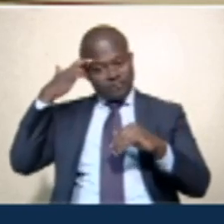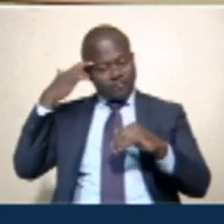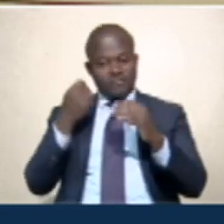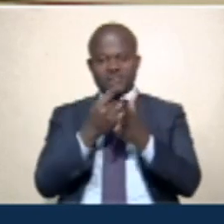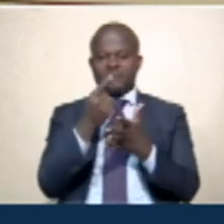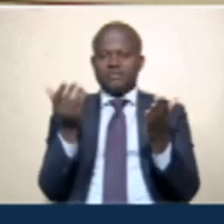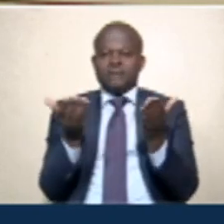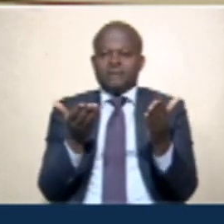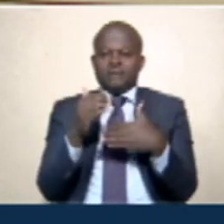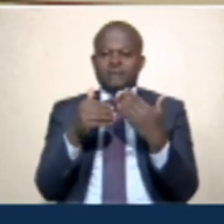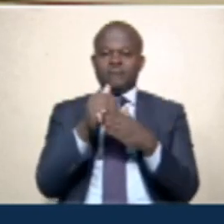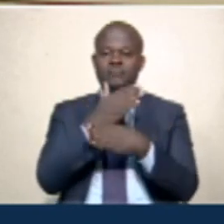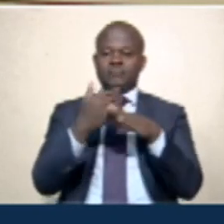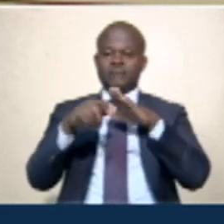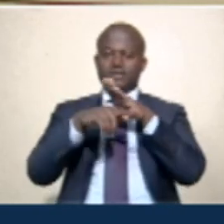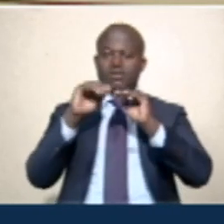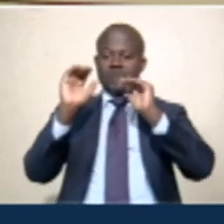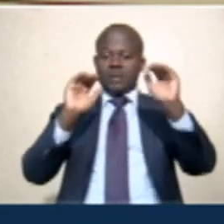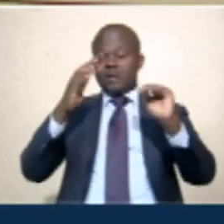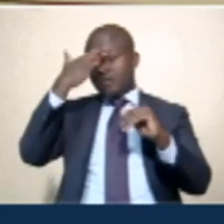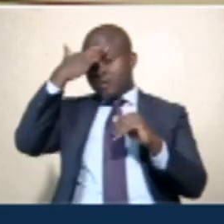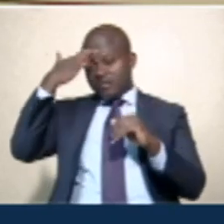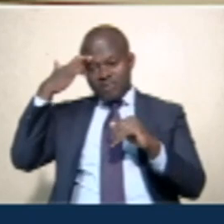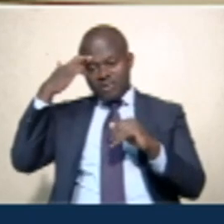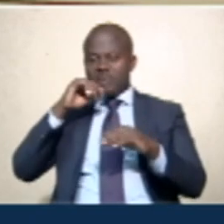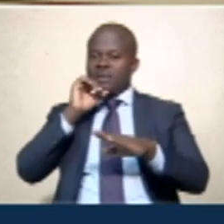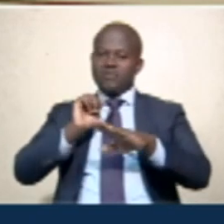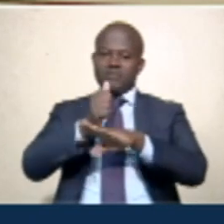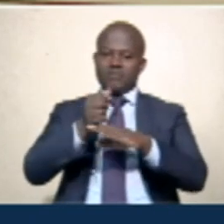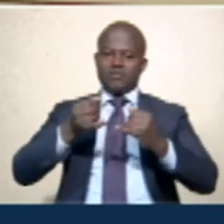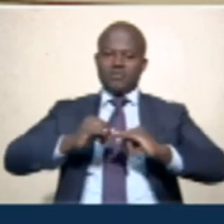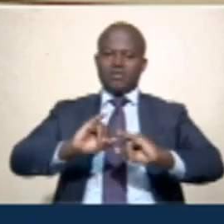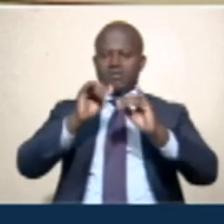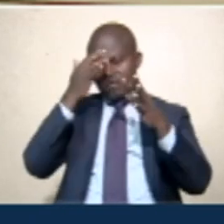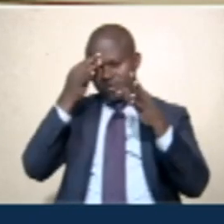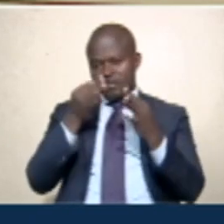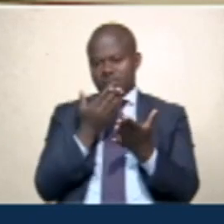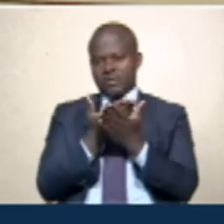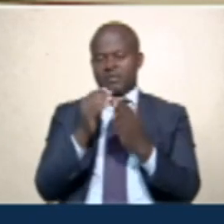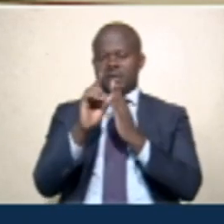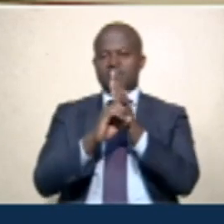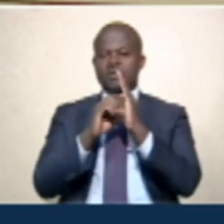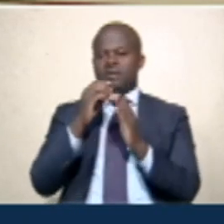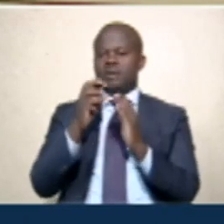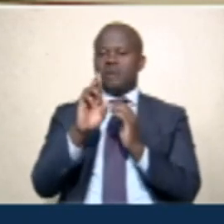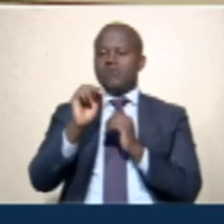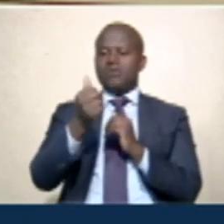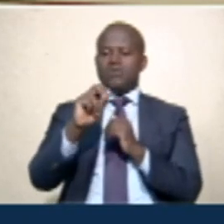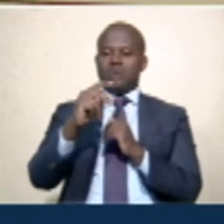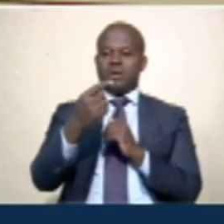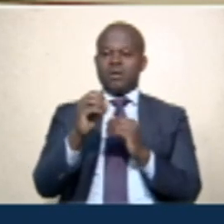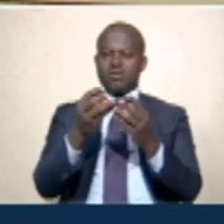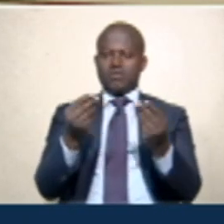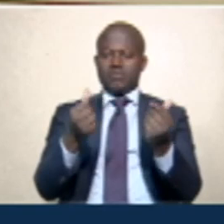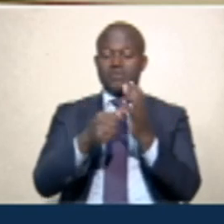zabiteye, naho Minaroke yabajijwe impamvu hatashyizwe mu bikorwa umwanzuro wasabaga akarere ka Ruhango gukemura